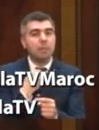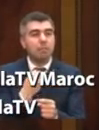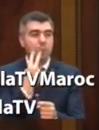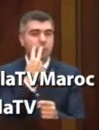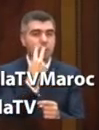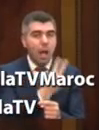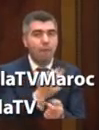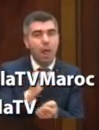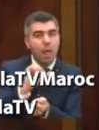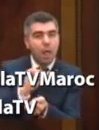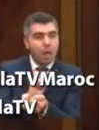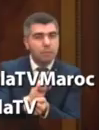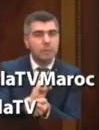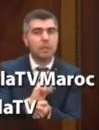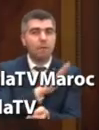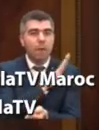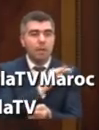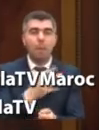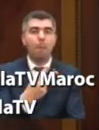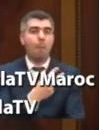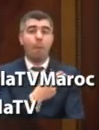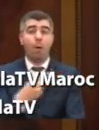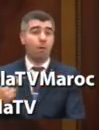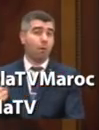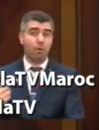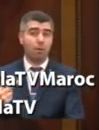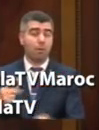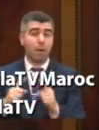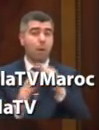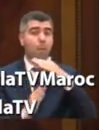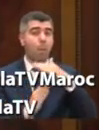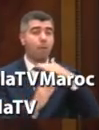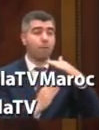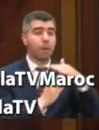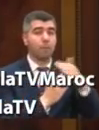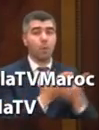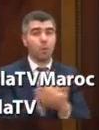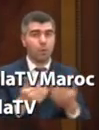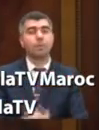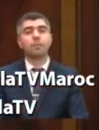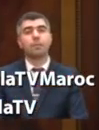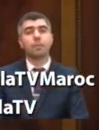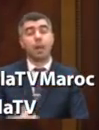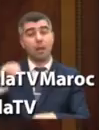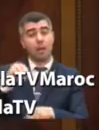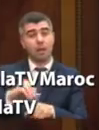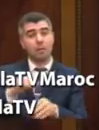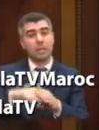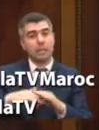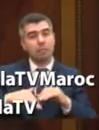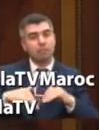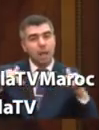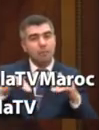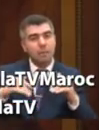ومجابهة القوانين العنصرية المتطرفة تجاه المعتقلين. كما لا يفوت فريق الأصالة والمعاصرة أن